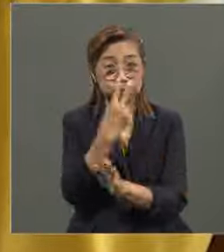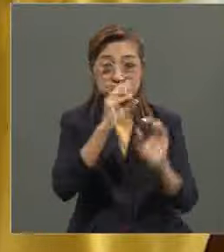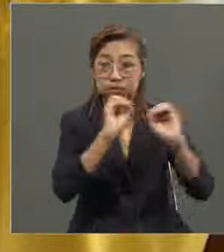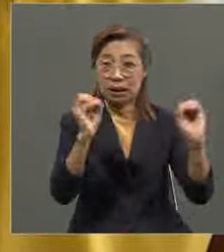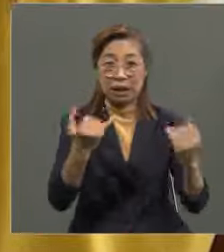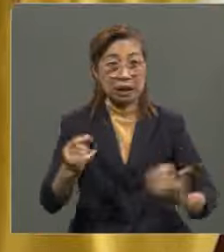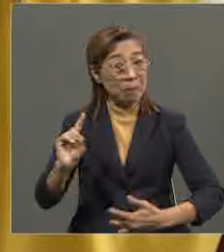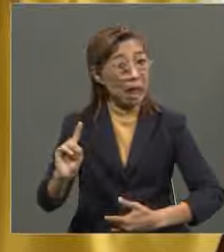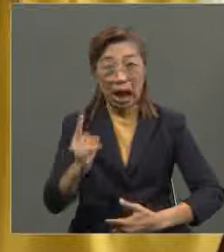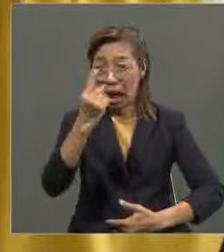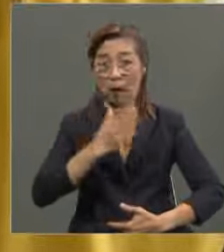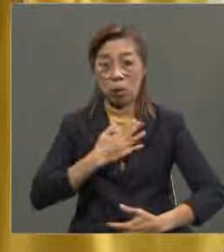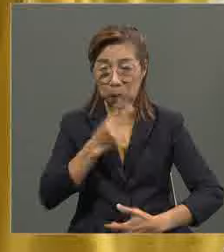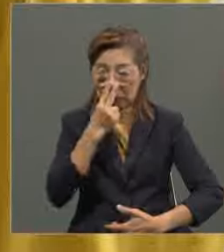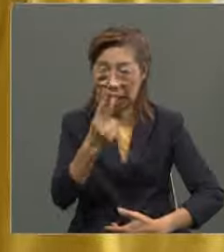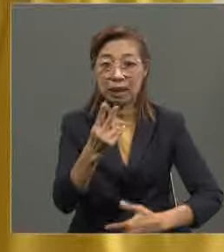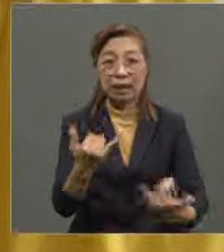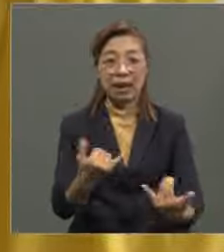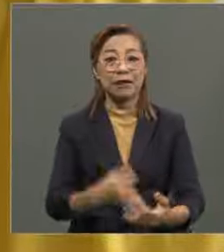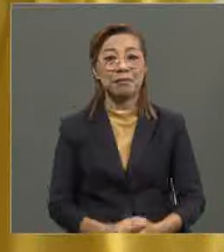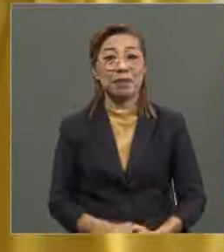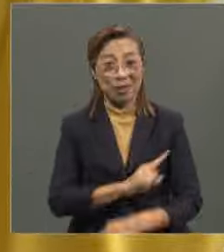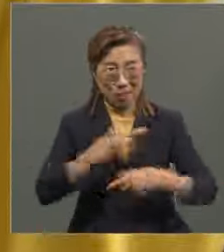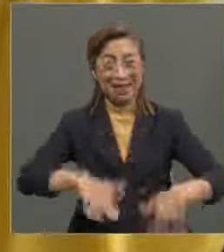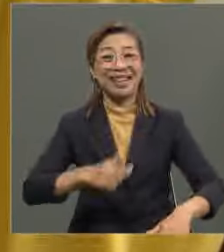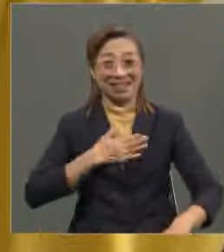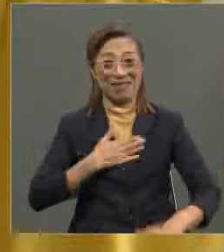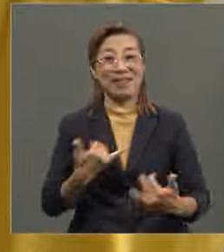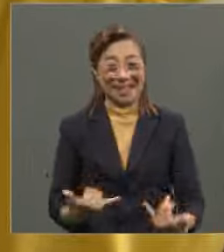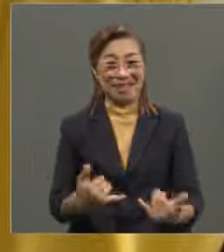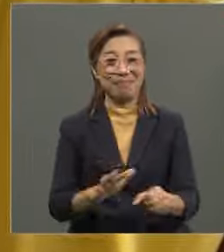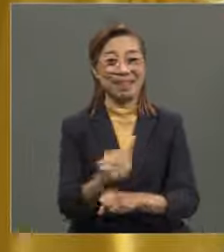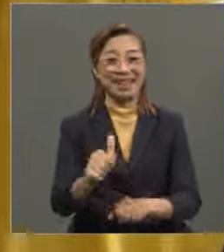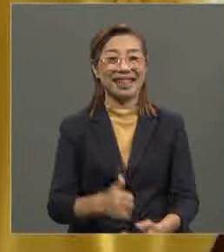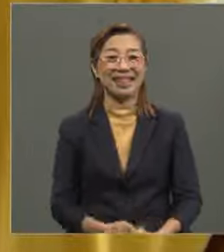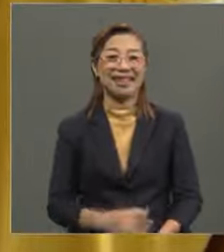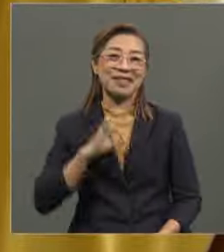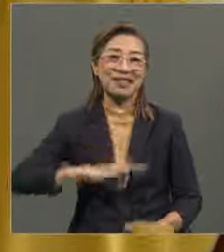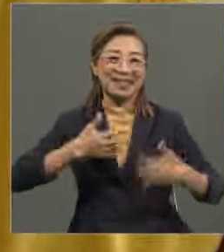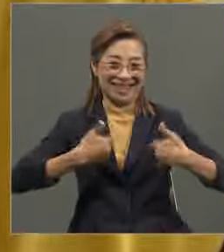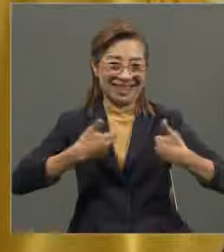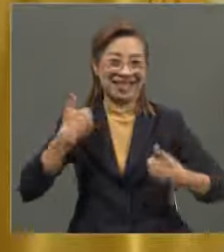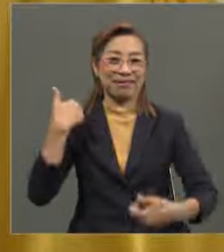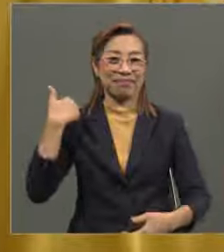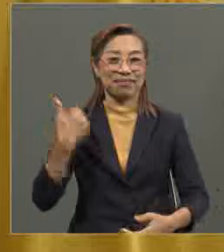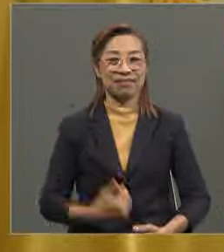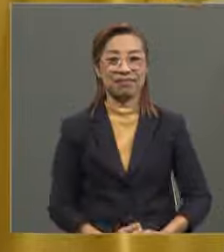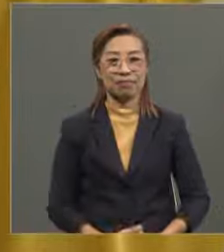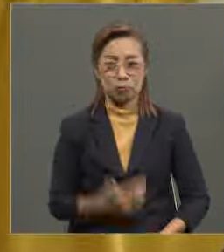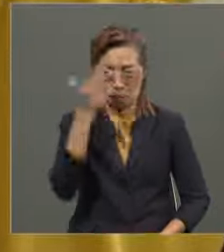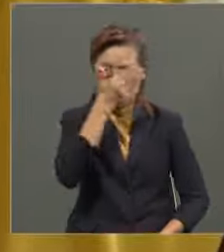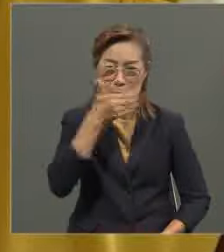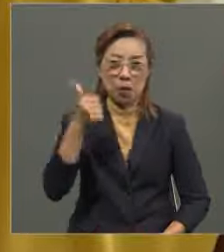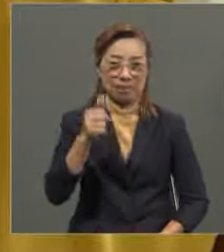วันแรกของหนูที่มาดูค่ะแล้ววันนี้ก็เป็นวันเกิดของหนูด้วยก็เลยดีใจสวยมาก